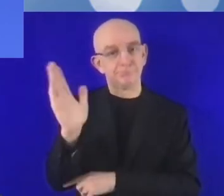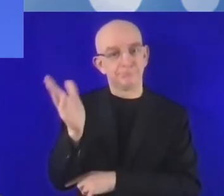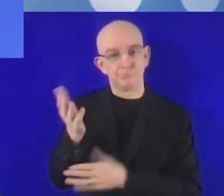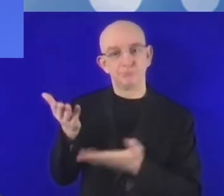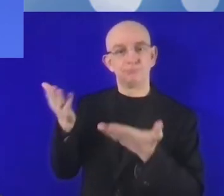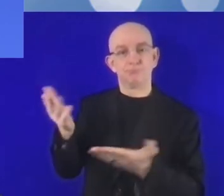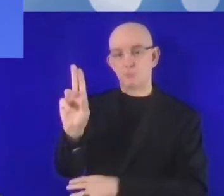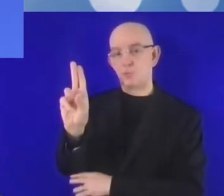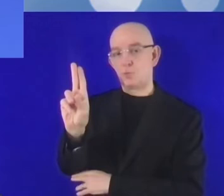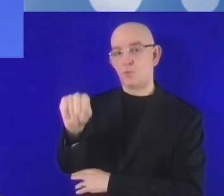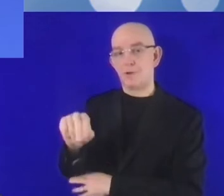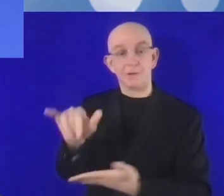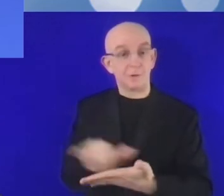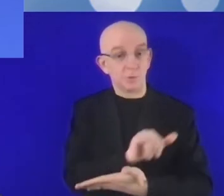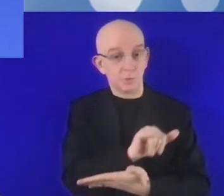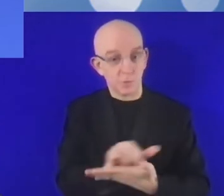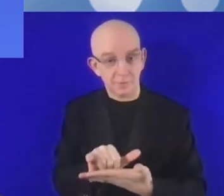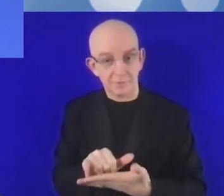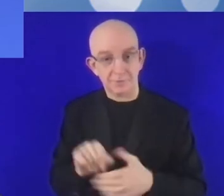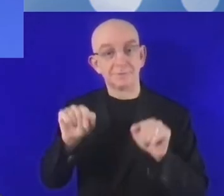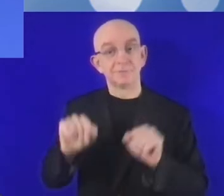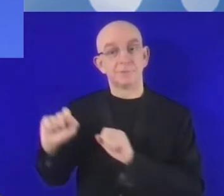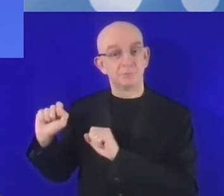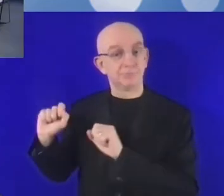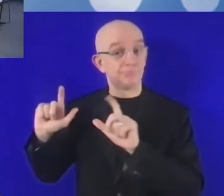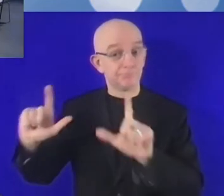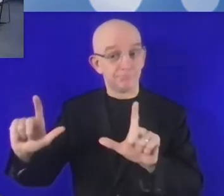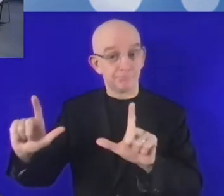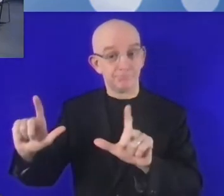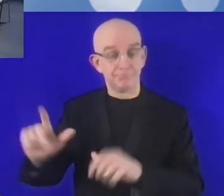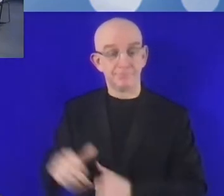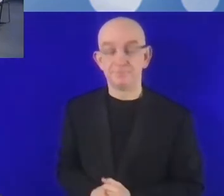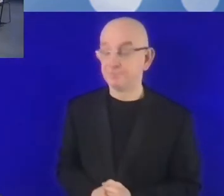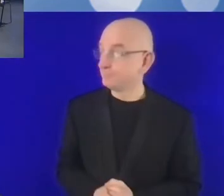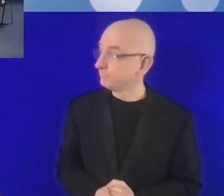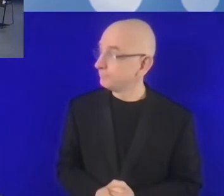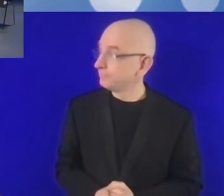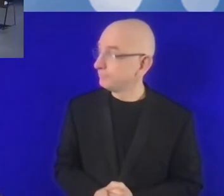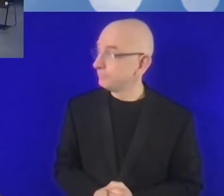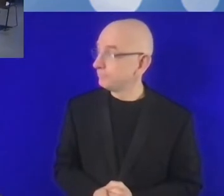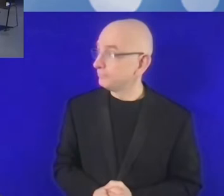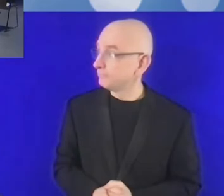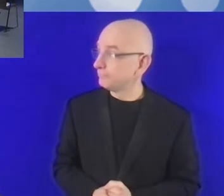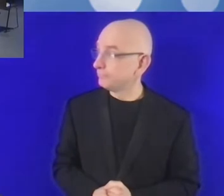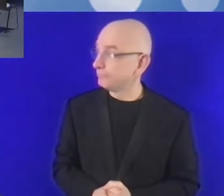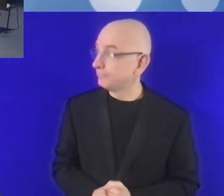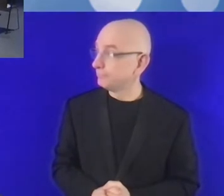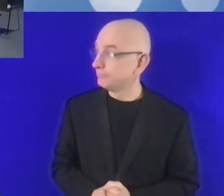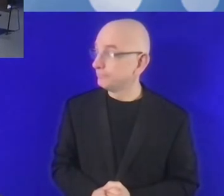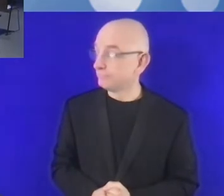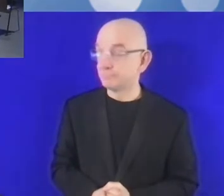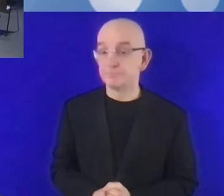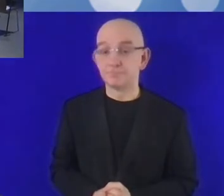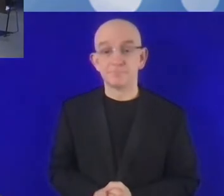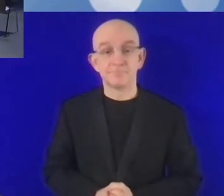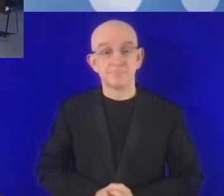Katowice. Cela dit, nous allons avoir l'occasion de l'entendre. La